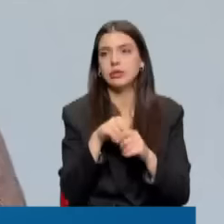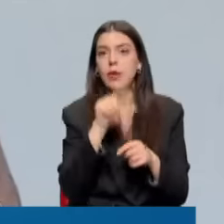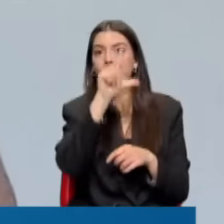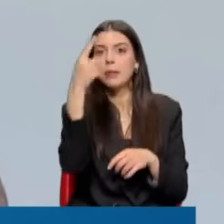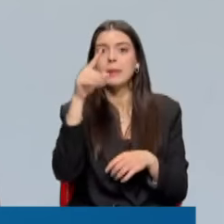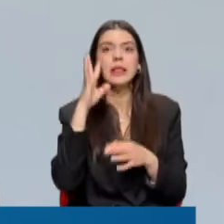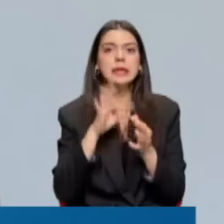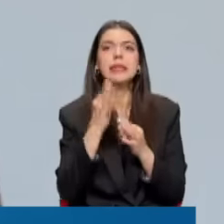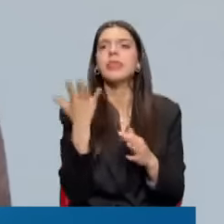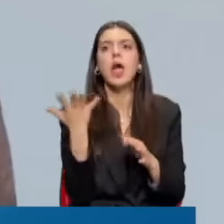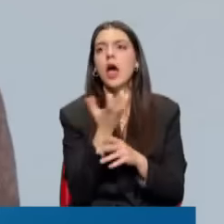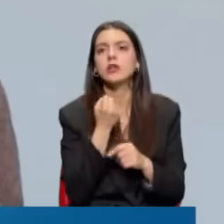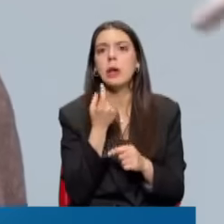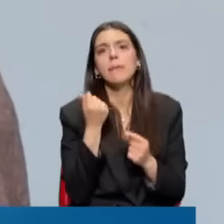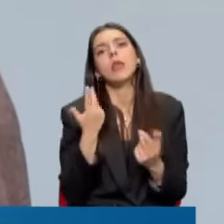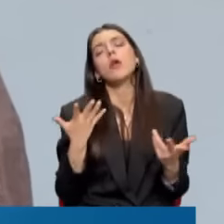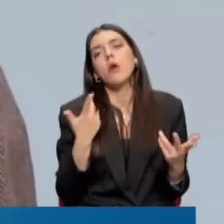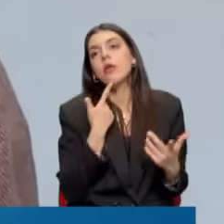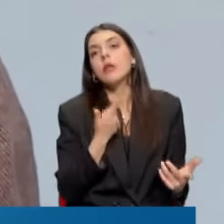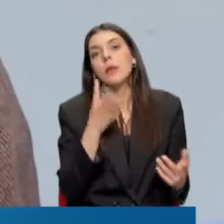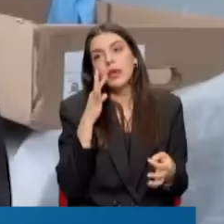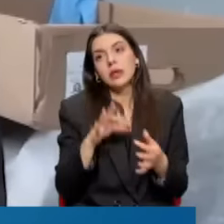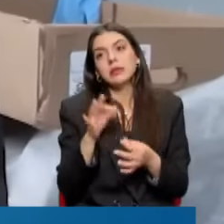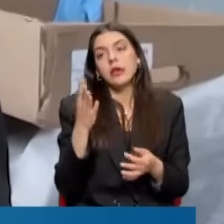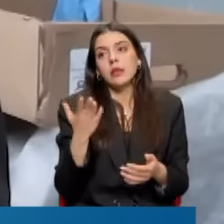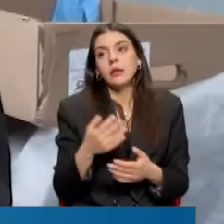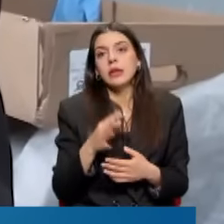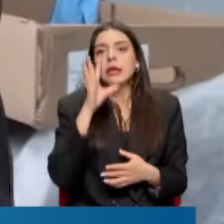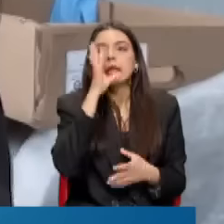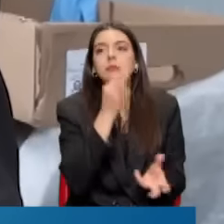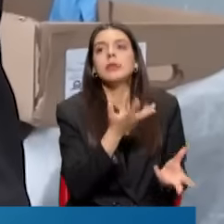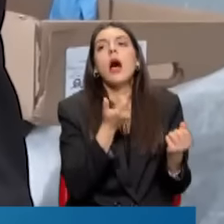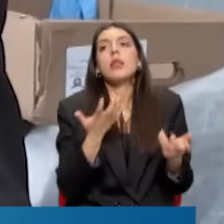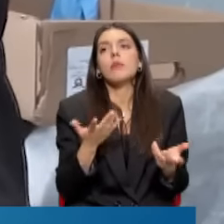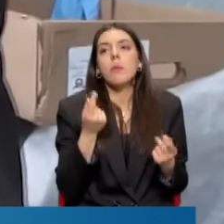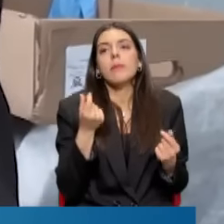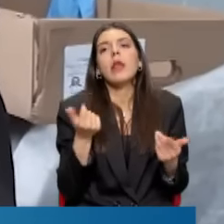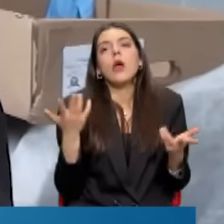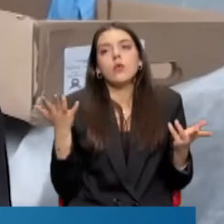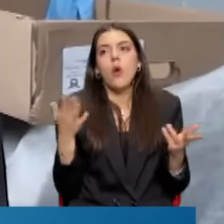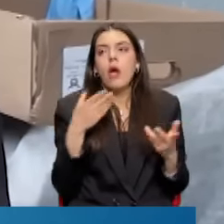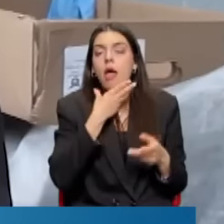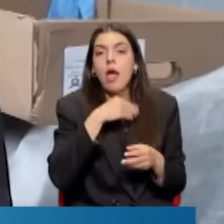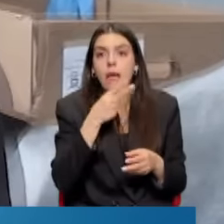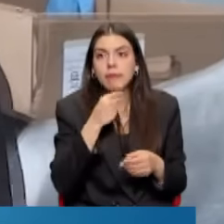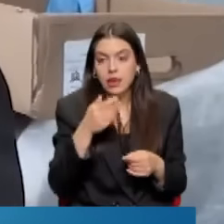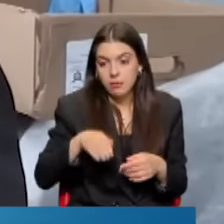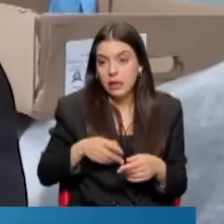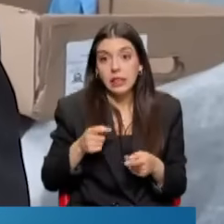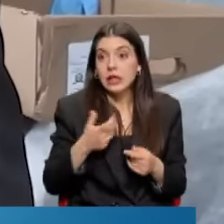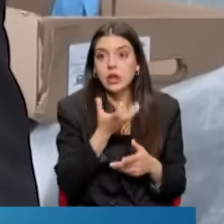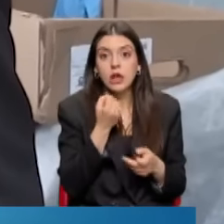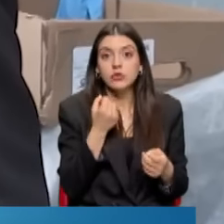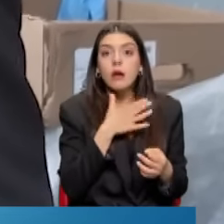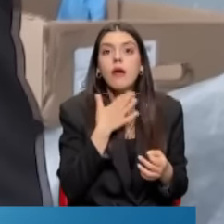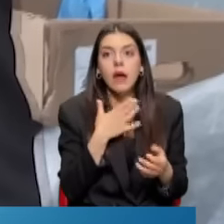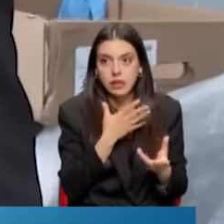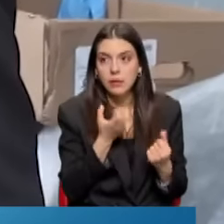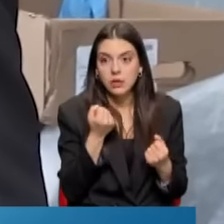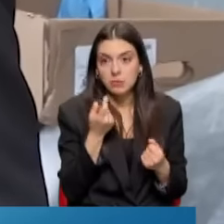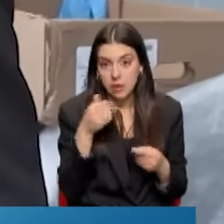insanlar ne yapsın yani para yok demek ki insanlarda kimse alamıyor ki para yok ki emekli g nasıl alacak Et parası mı kalıyor